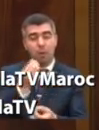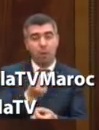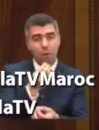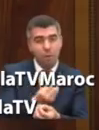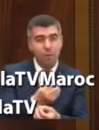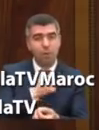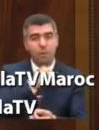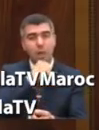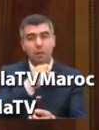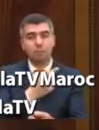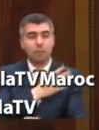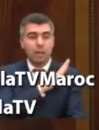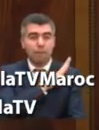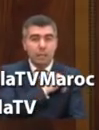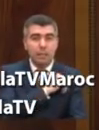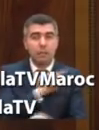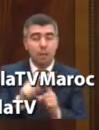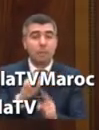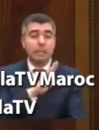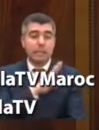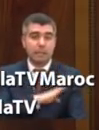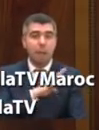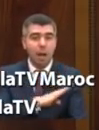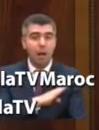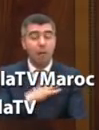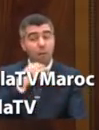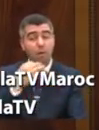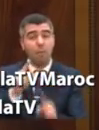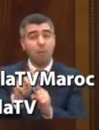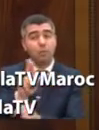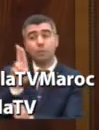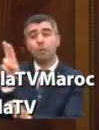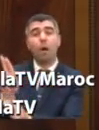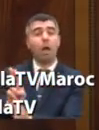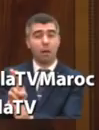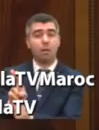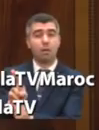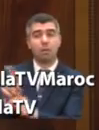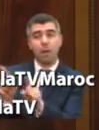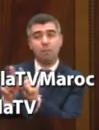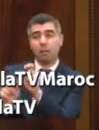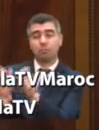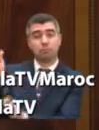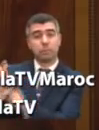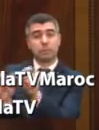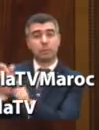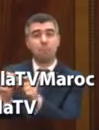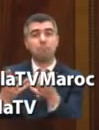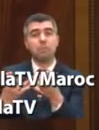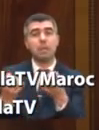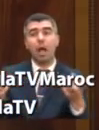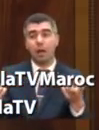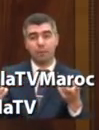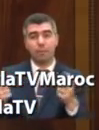ومعاملات لا إنسانية وتنكيل وبطش يسائل المسؤولين الإسرائيليين مساءلة سياسية وقانونية